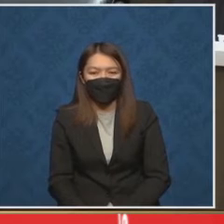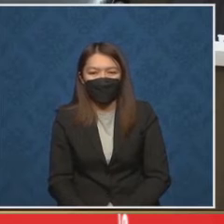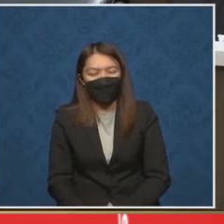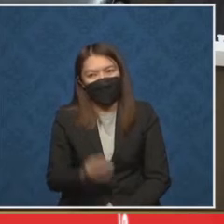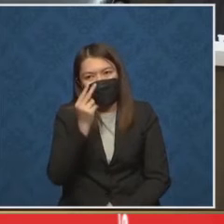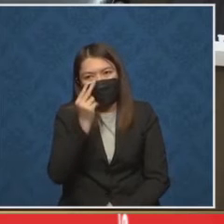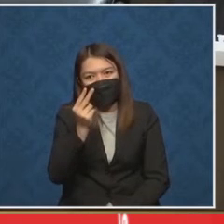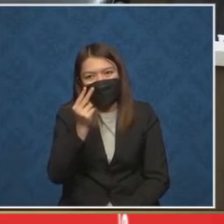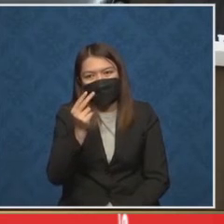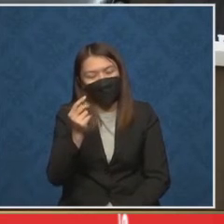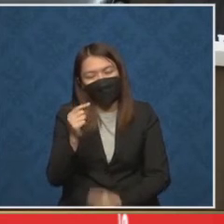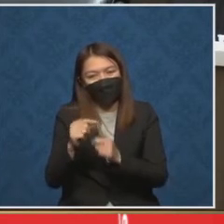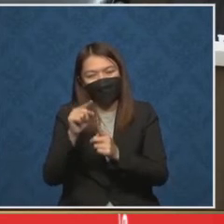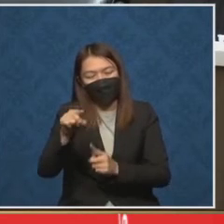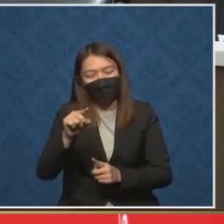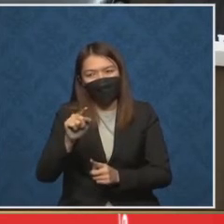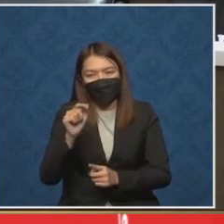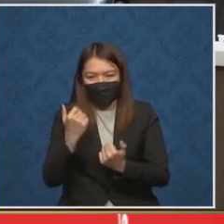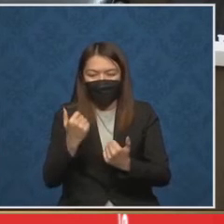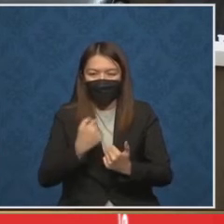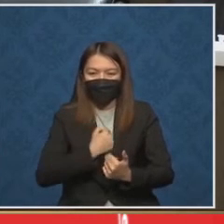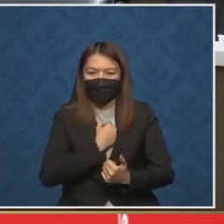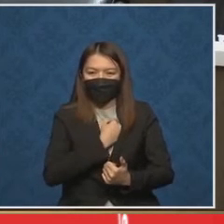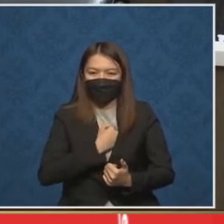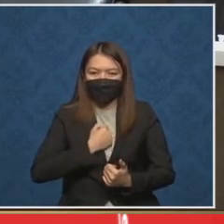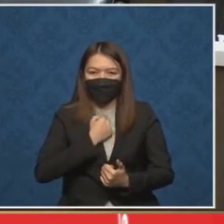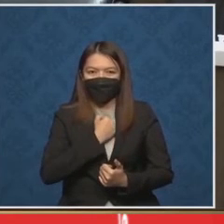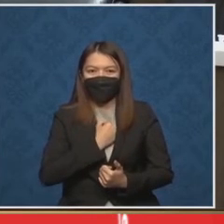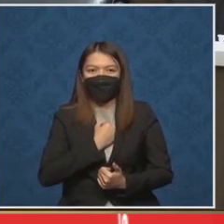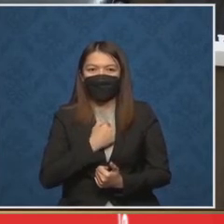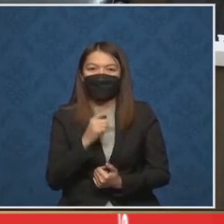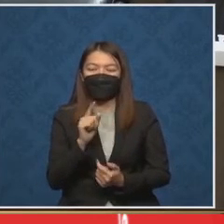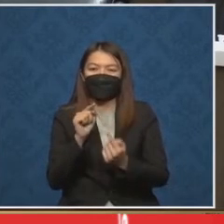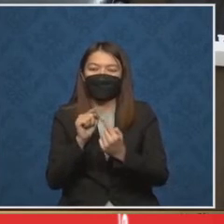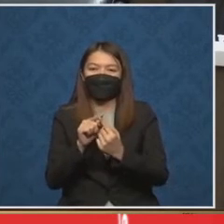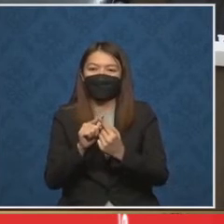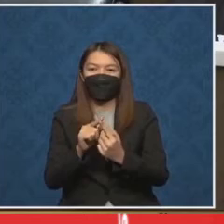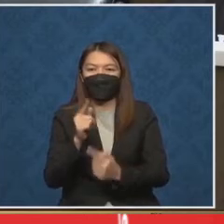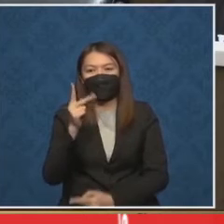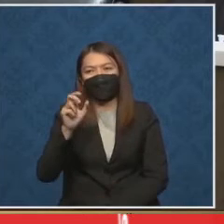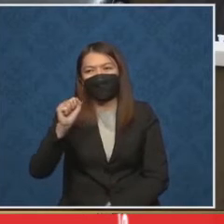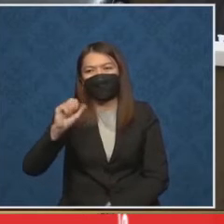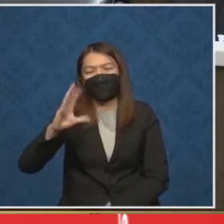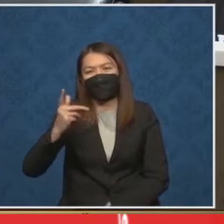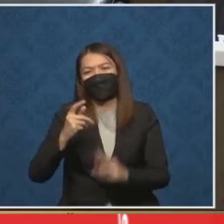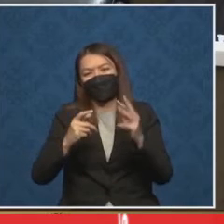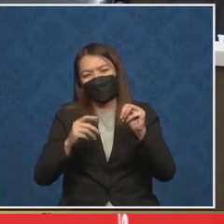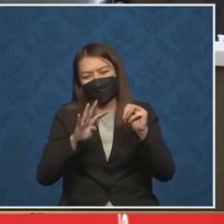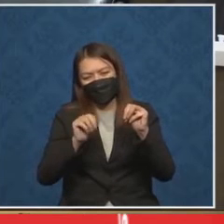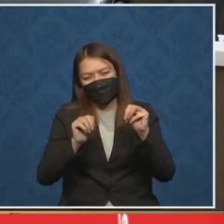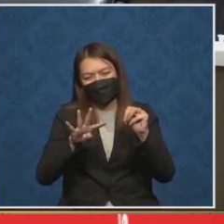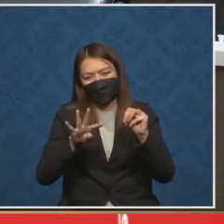แล้วก็ช้ำใจอยู่ทุกวันเนี่ยคำสั่งของคสช.หรือคำสั่งม.44